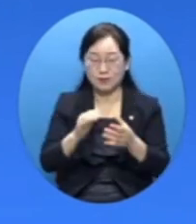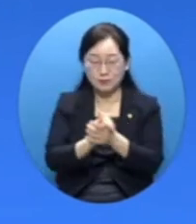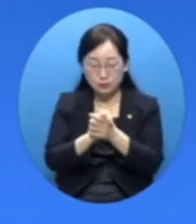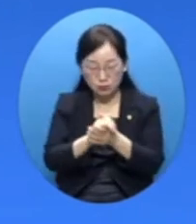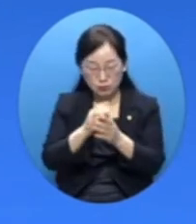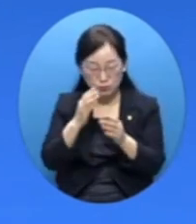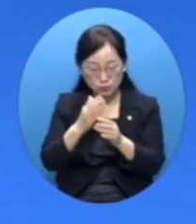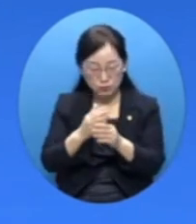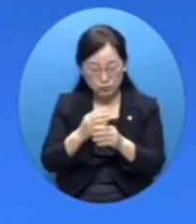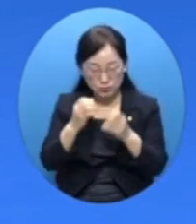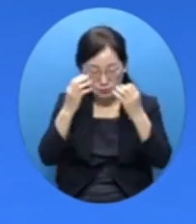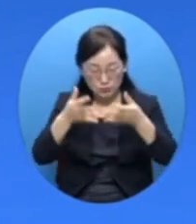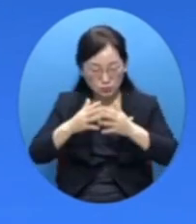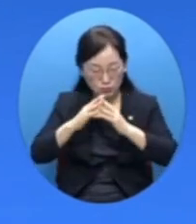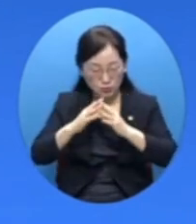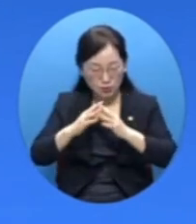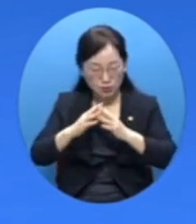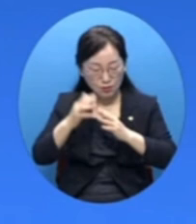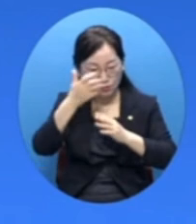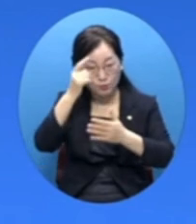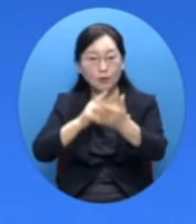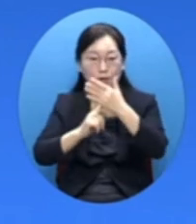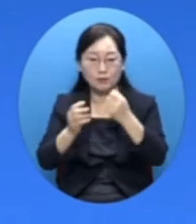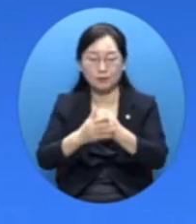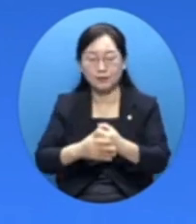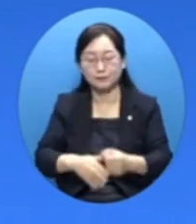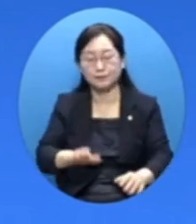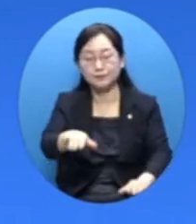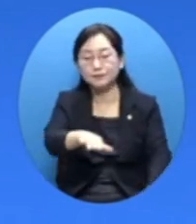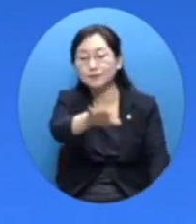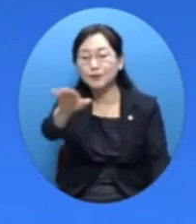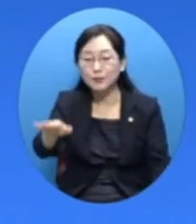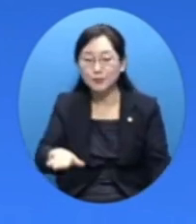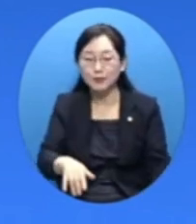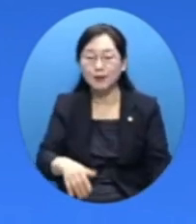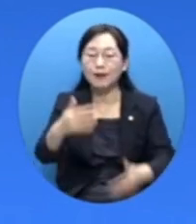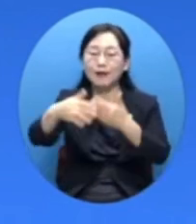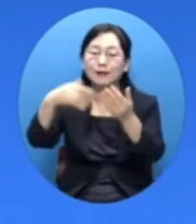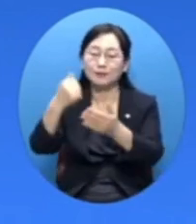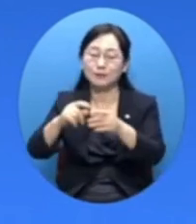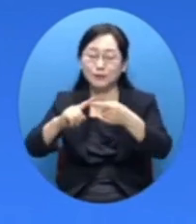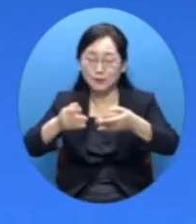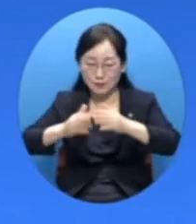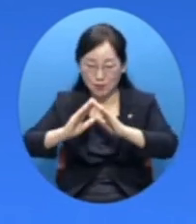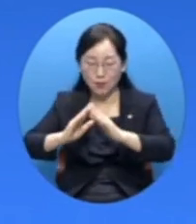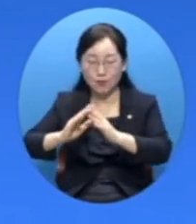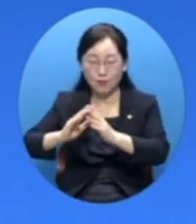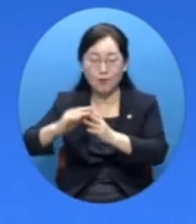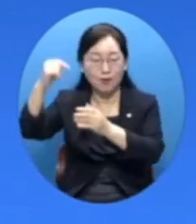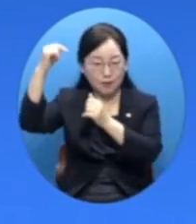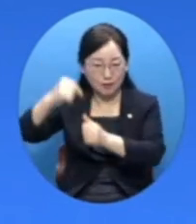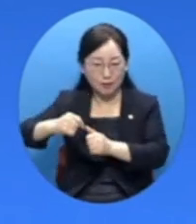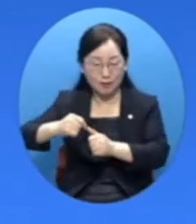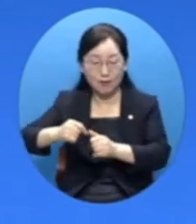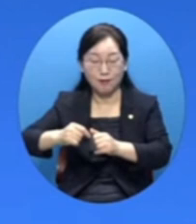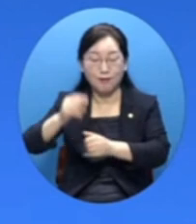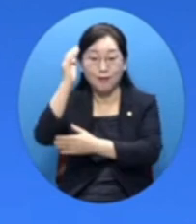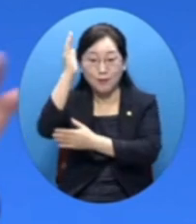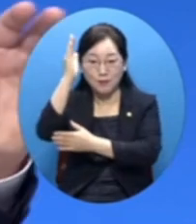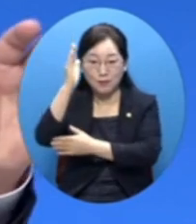그래서 내려와서 첫 설교를 할 때 하나님께서 이곳에 와서 를 지으라고 말씀하신다고 설교를 했더니만